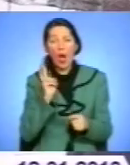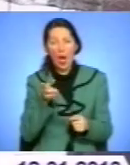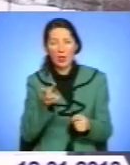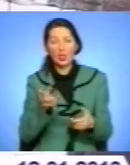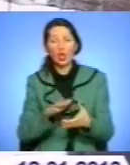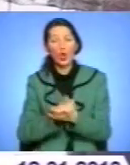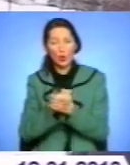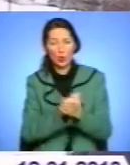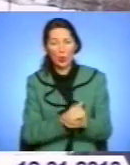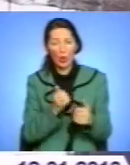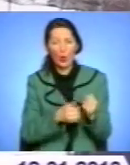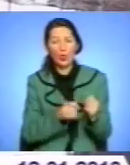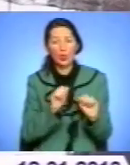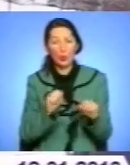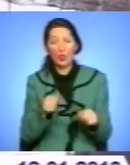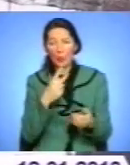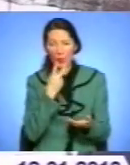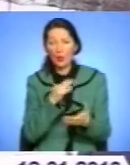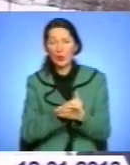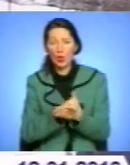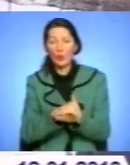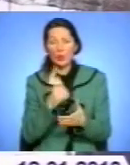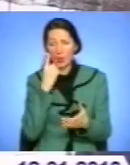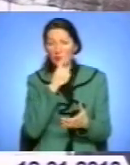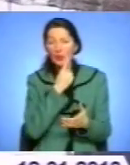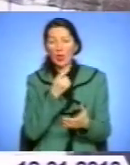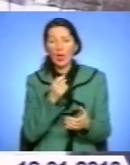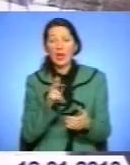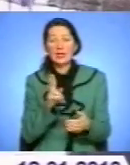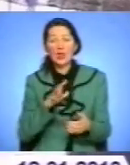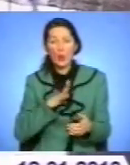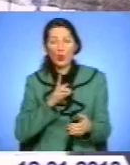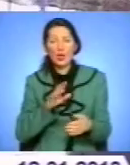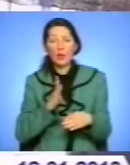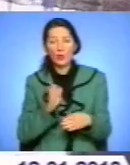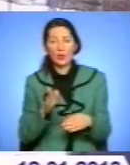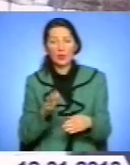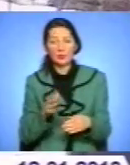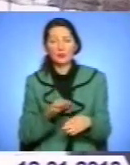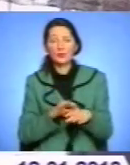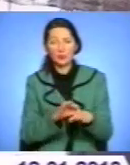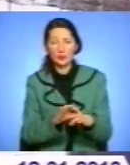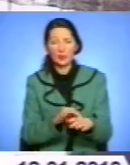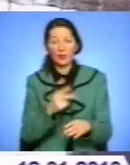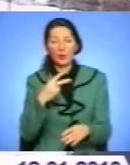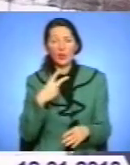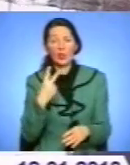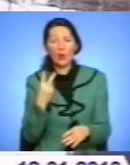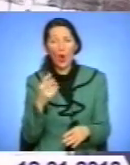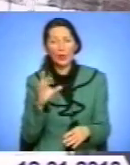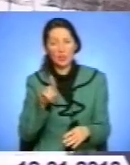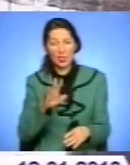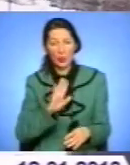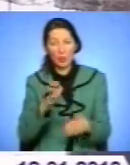ознайомитися наочно, як це було, як це відбувалося, як це проходило. А 22 січня ми будемо святкувати вже